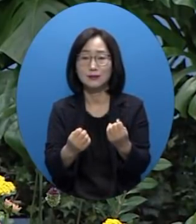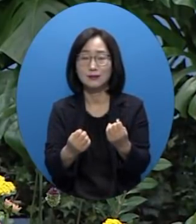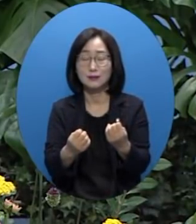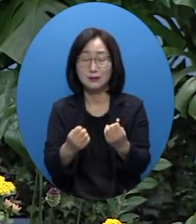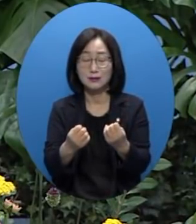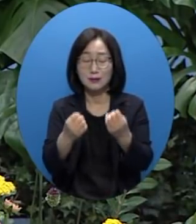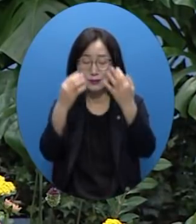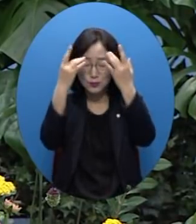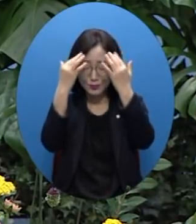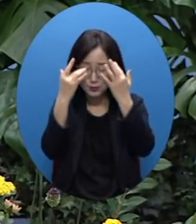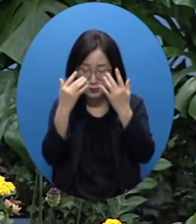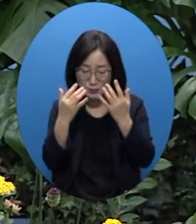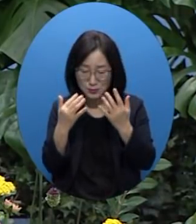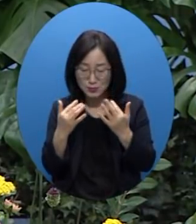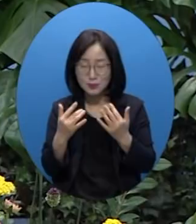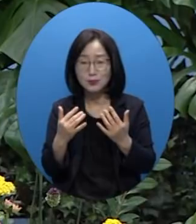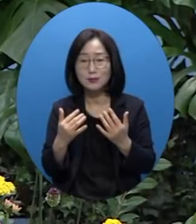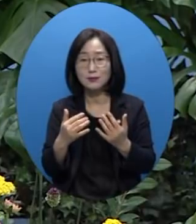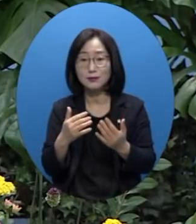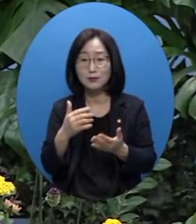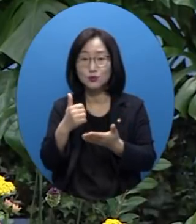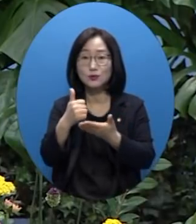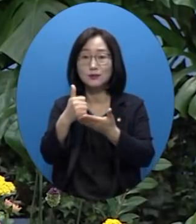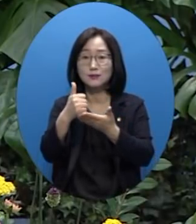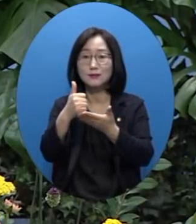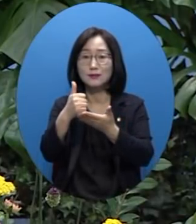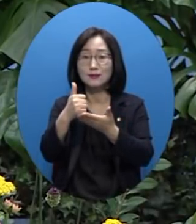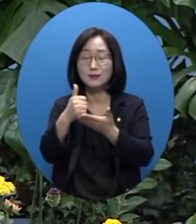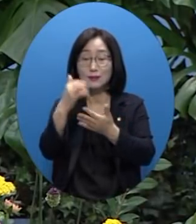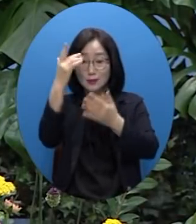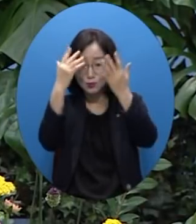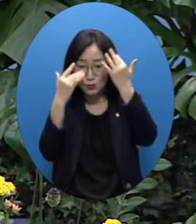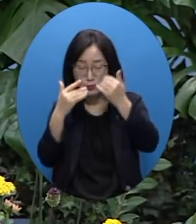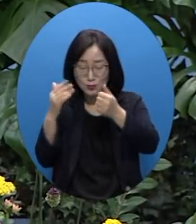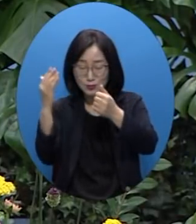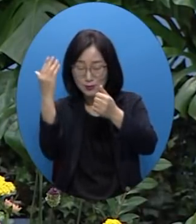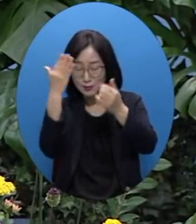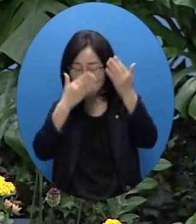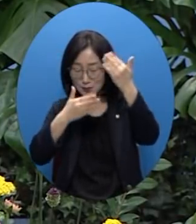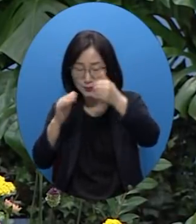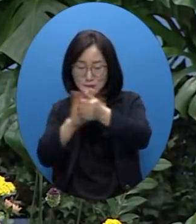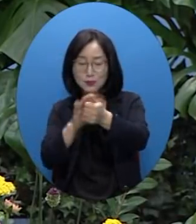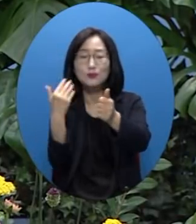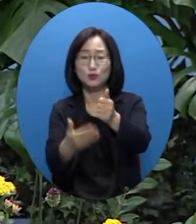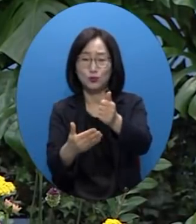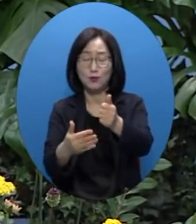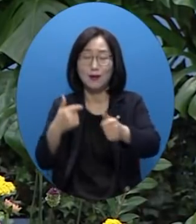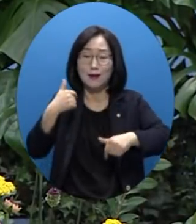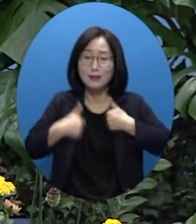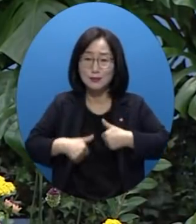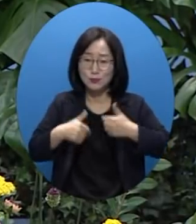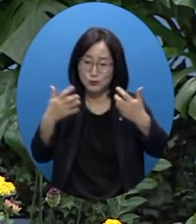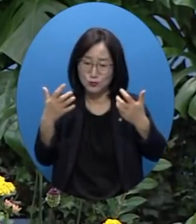눈물의 날들 주님께서 우리의 눈물을 다 씻겨주시고 주님의 기쁨으로 충만케 만들어 주실